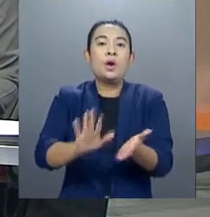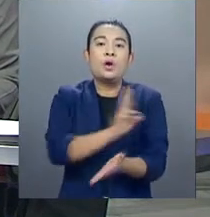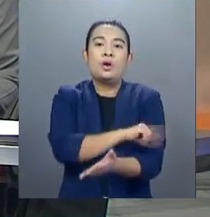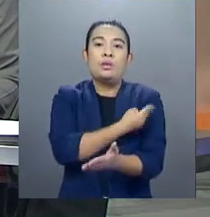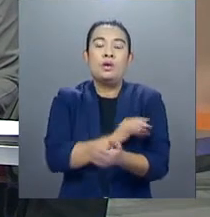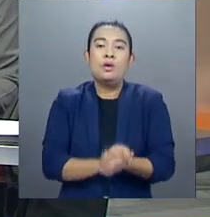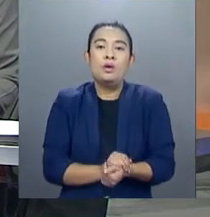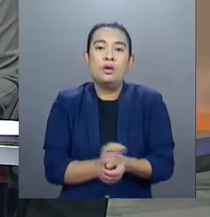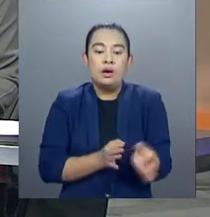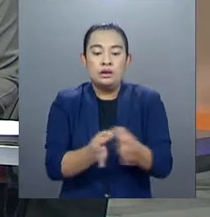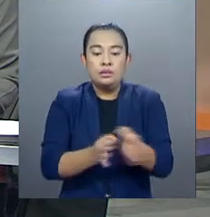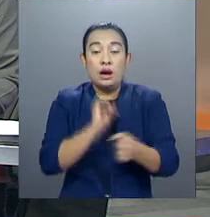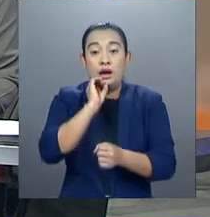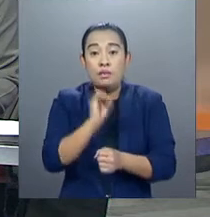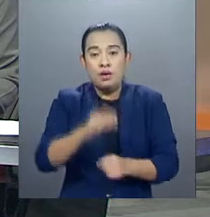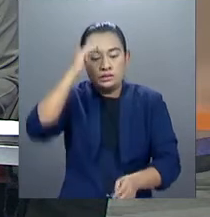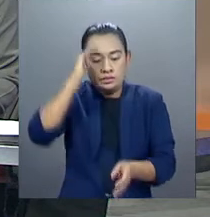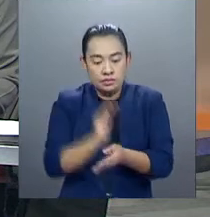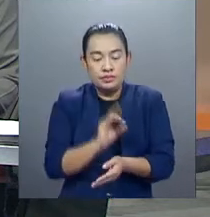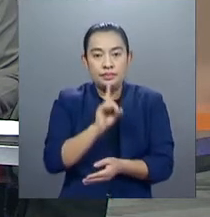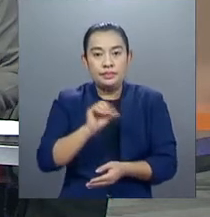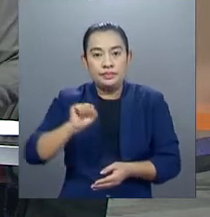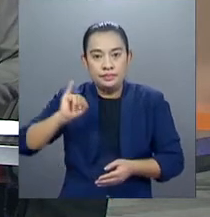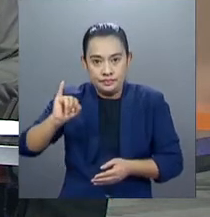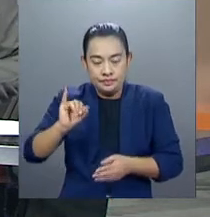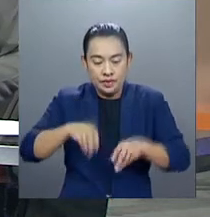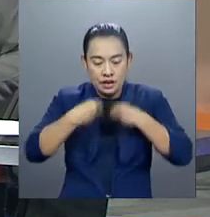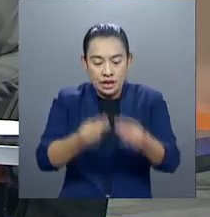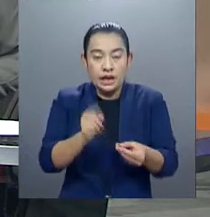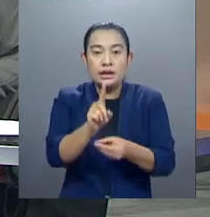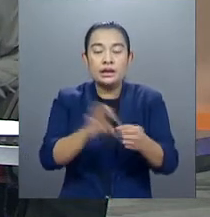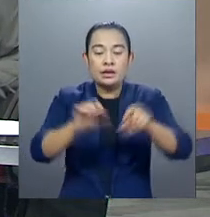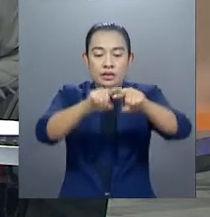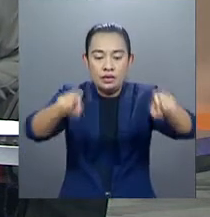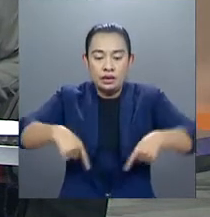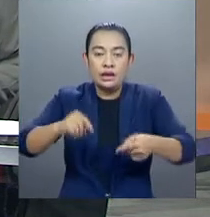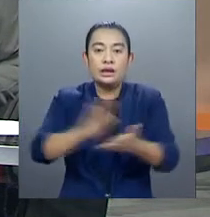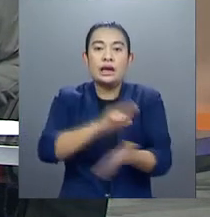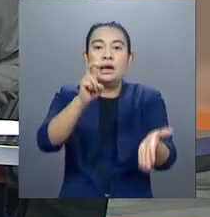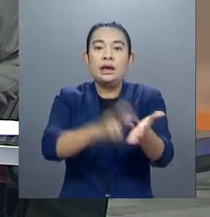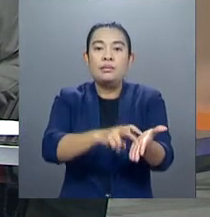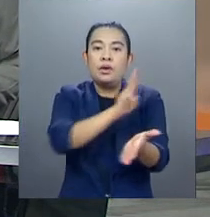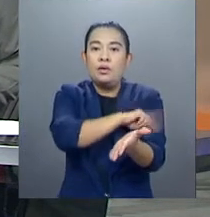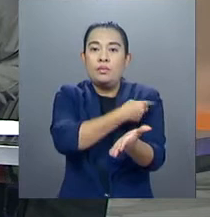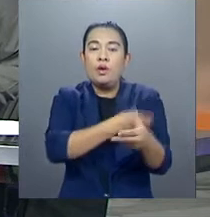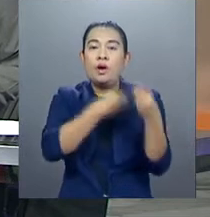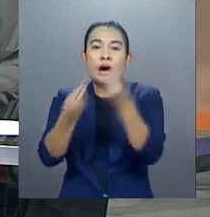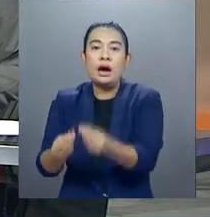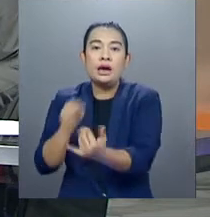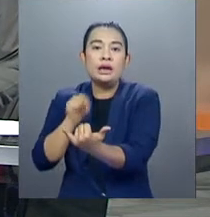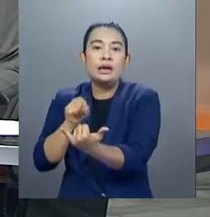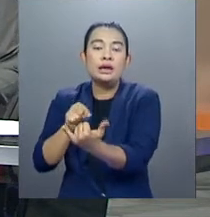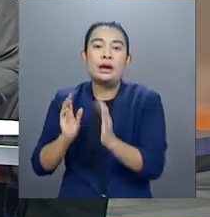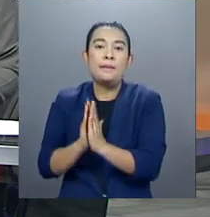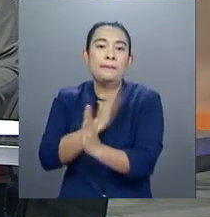ชี้แจงให้กับ DSIค่ะที่ระบุว่าใบรับรองแพทย์ให้กับพระธรรมชโยนั้นที่ระบุว่าออกจากโรงพยาบาลค่ายพานุรังสีนั้นไม่ถูกต้องนะ